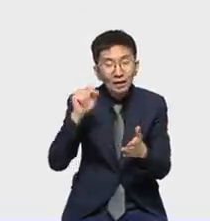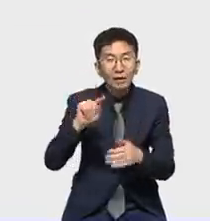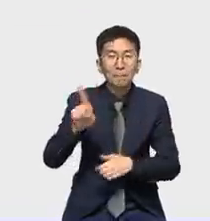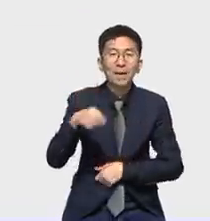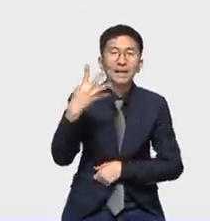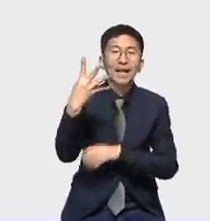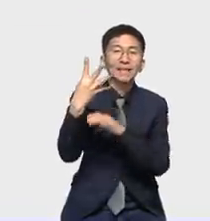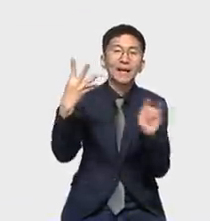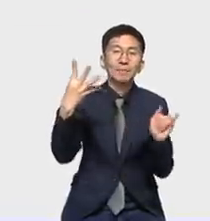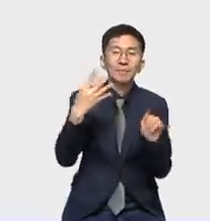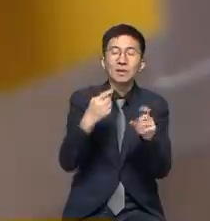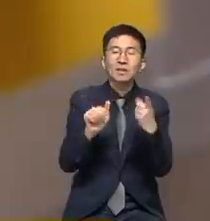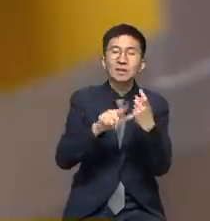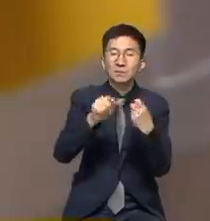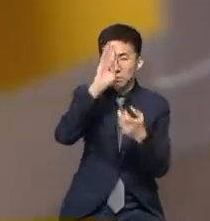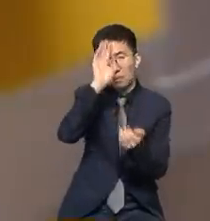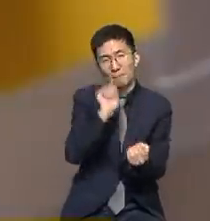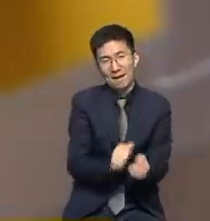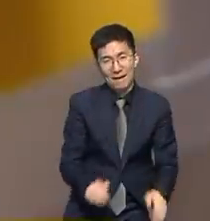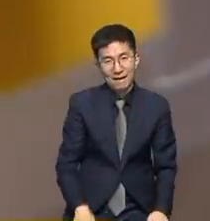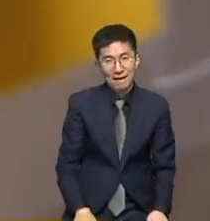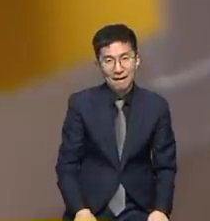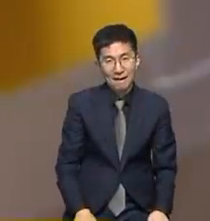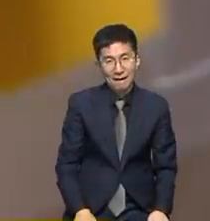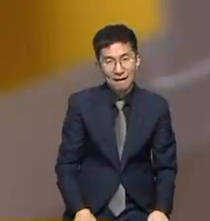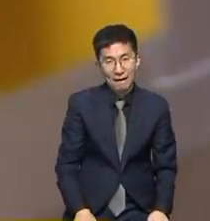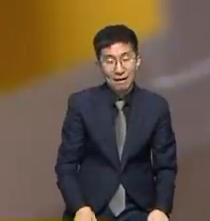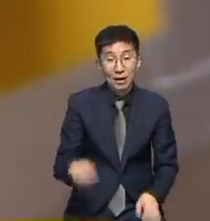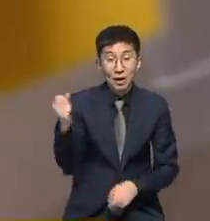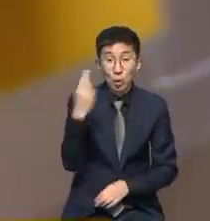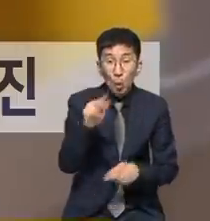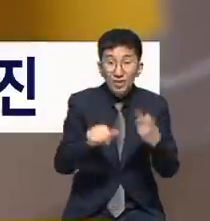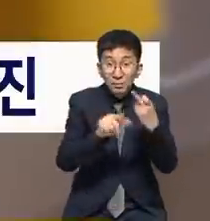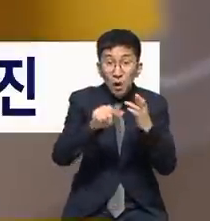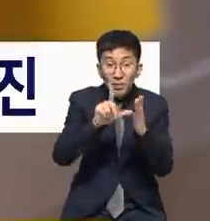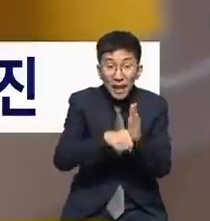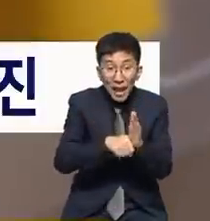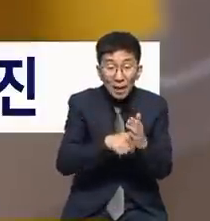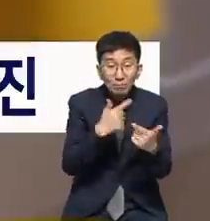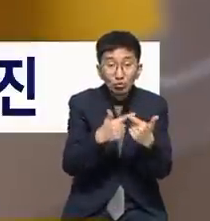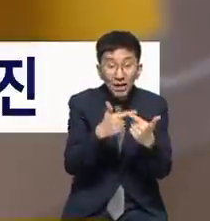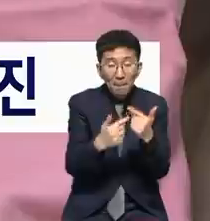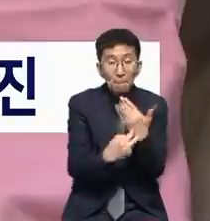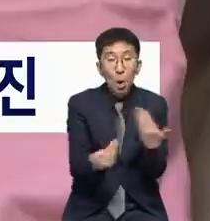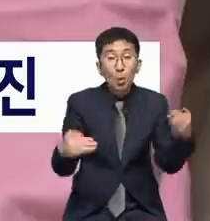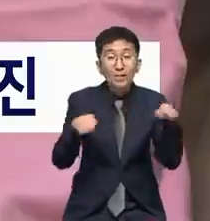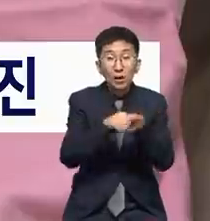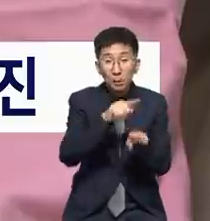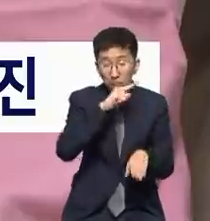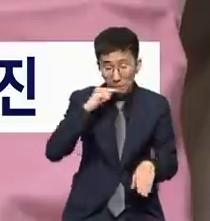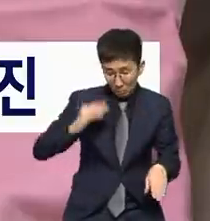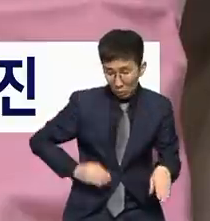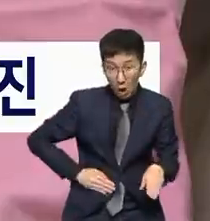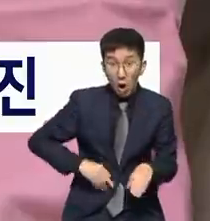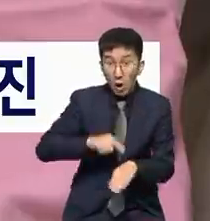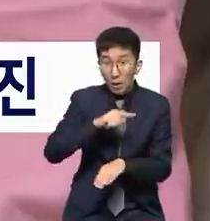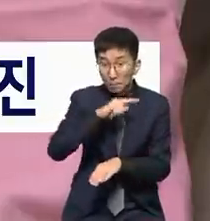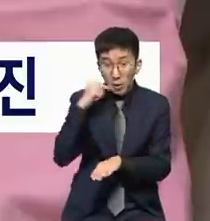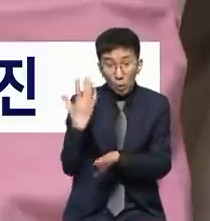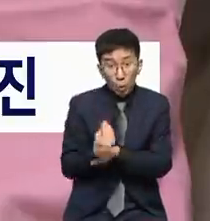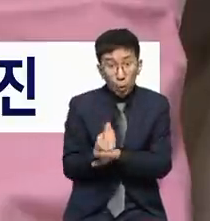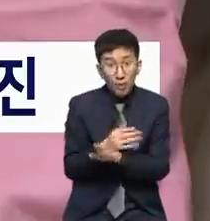지난달 확진됐습니다. 게다가 이달에 부산의 한 종합병원에서만 콩팥병 환자가